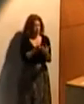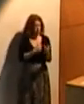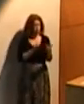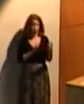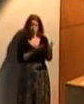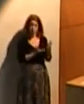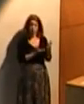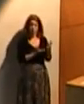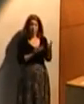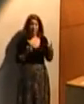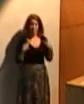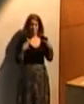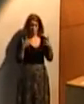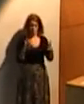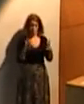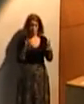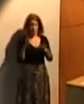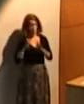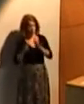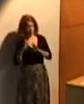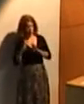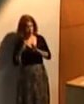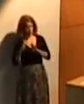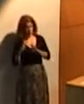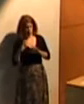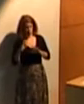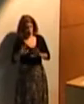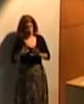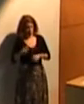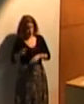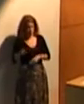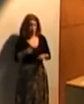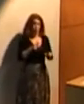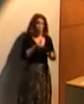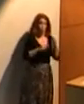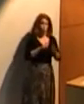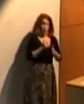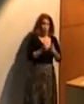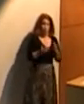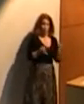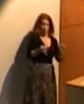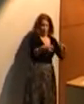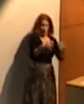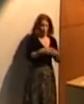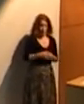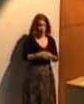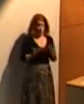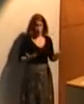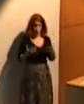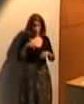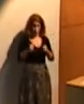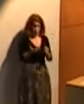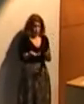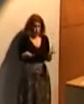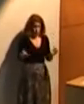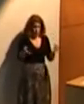lui actuellement dans la biologie des systèmes et la biologie de synthèse des disciplines qu'ils vont nous permettre désormais de vraiment beaucoup mieux connaître